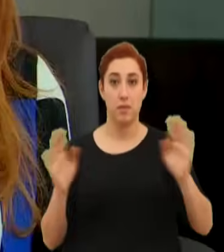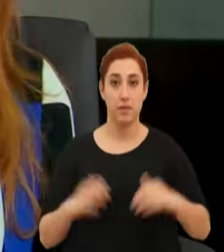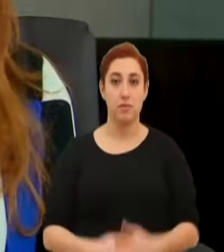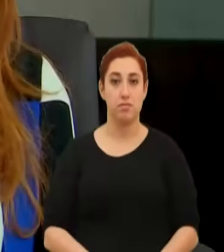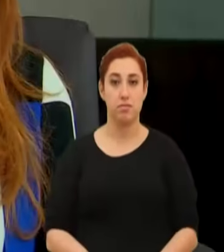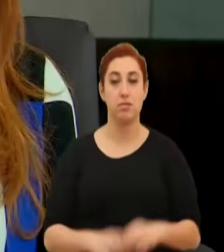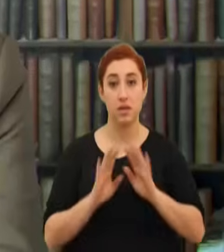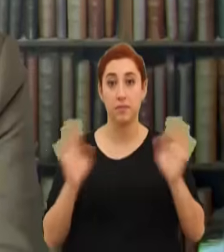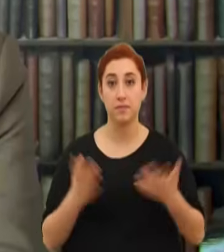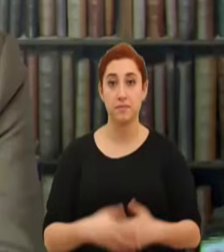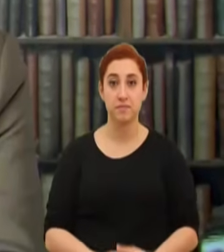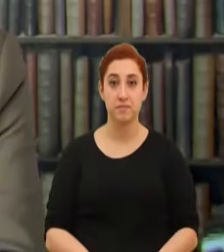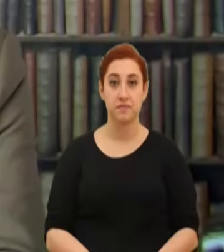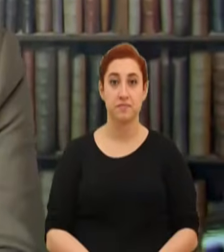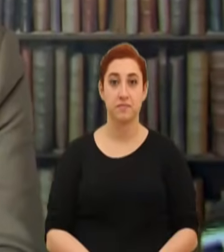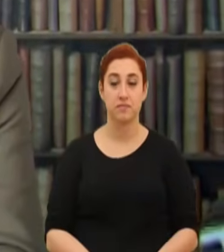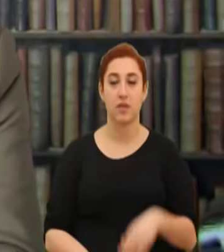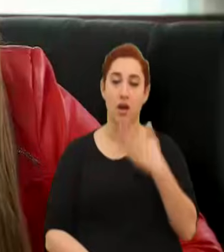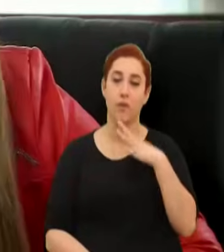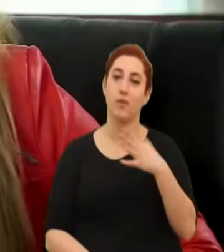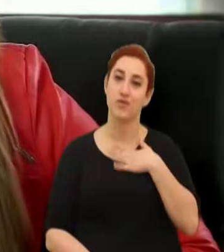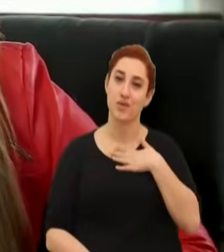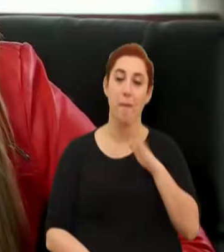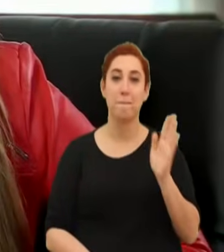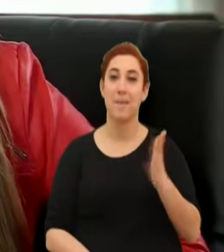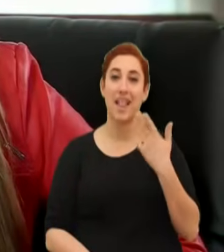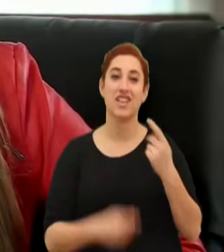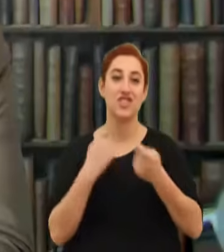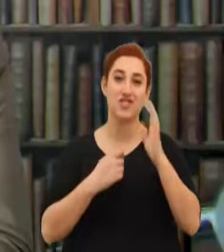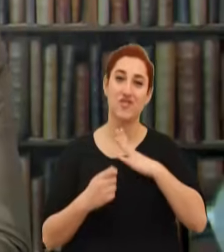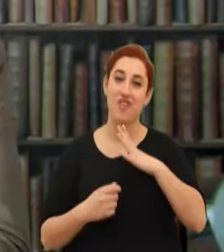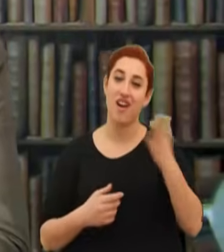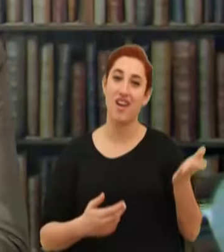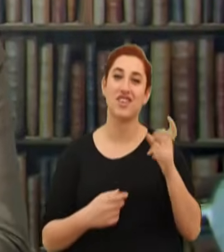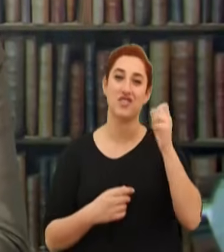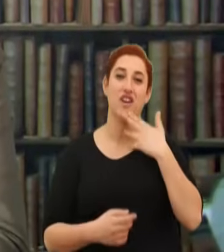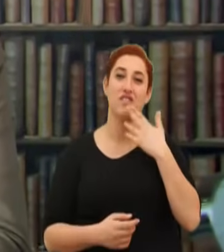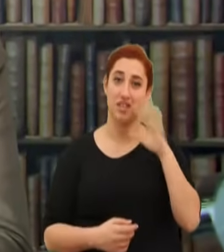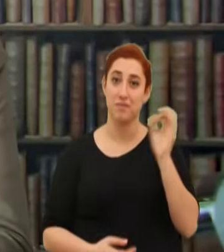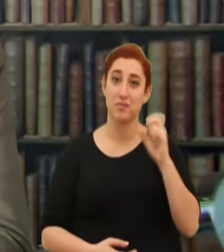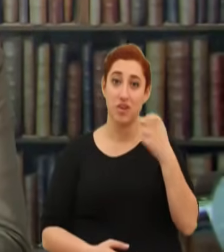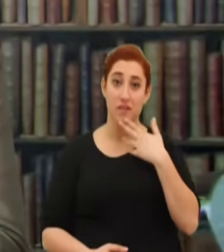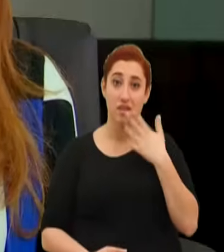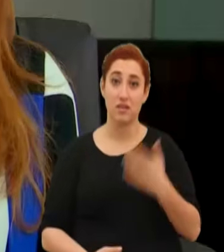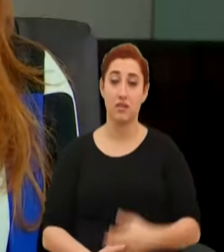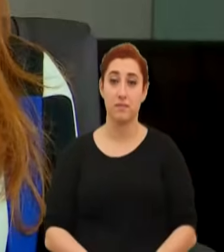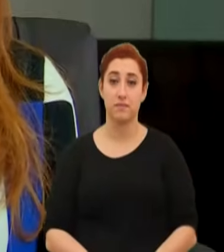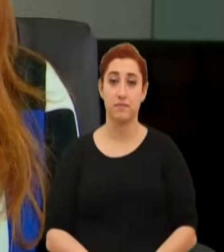mı hayatım? Tamam. Yok hayatım, belki işi gücü vardır Cavidan Hanım'ın, değil mi Cavidan